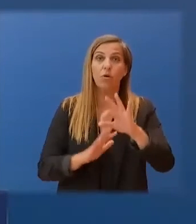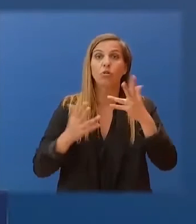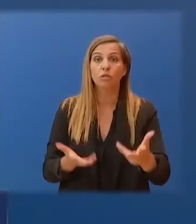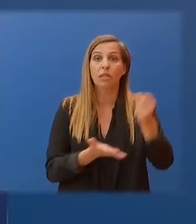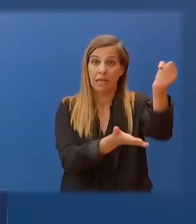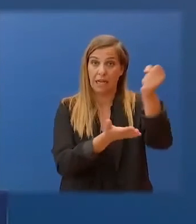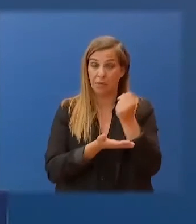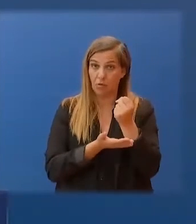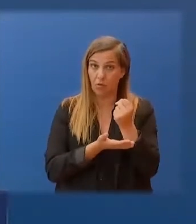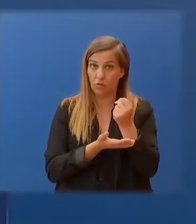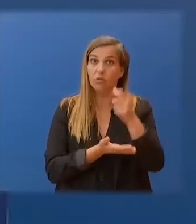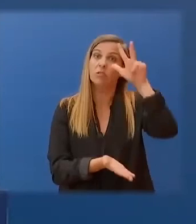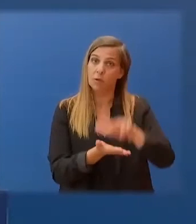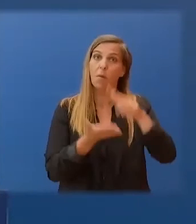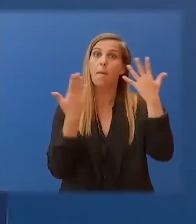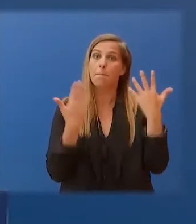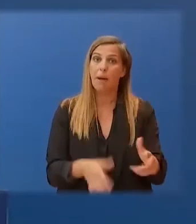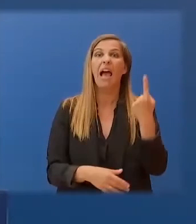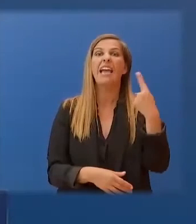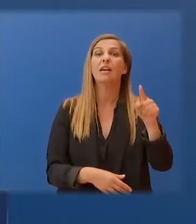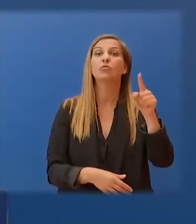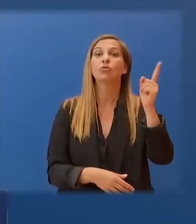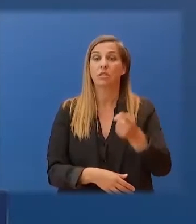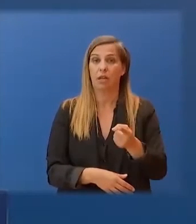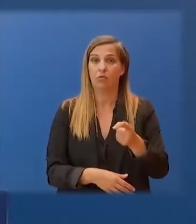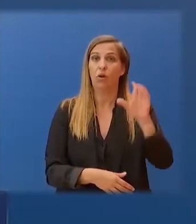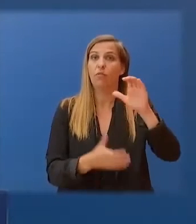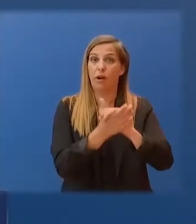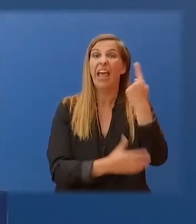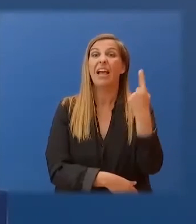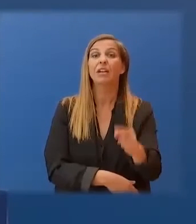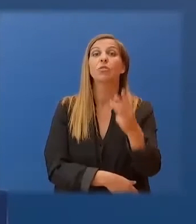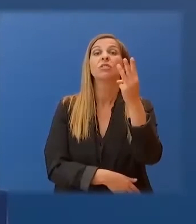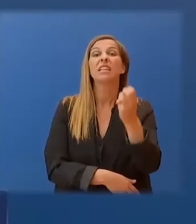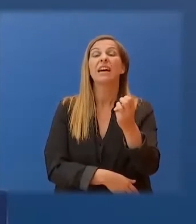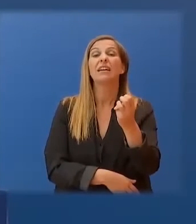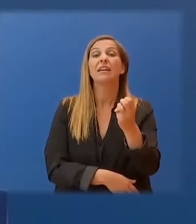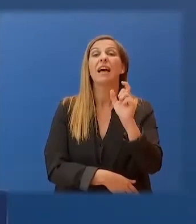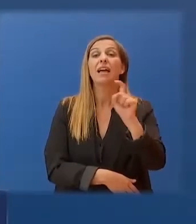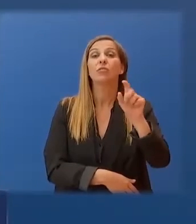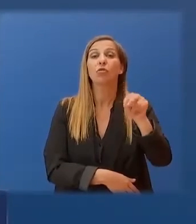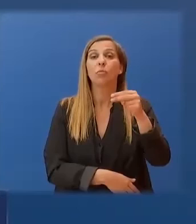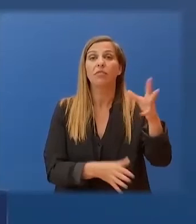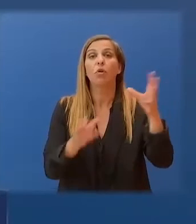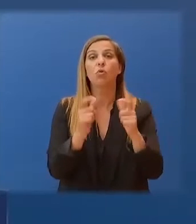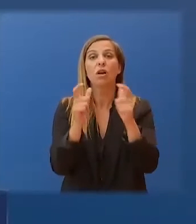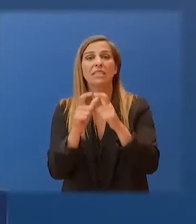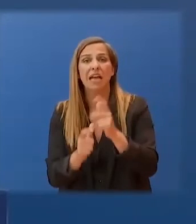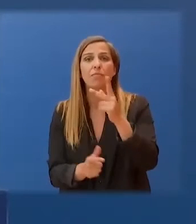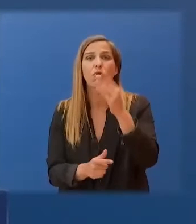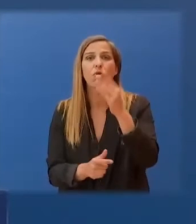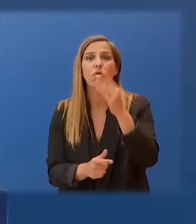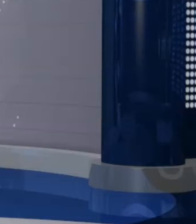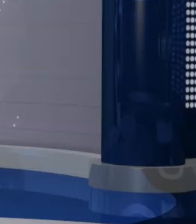κατά 100% από την Ευρωπαϊκή Ένωση με 130 εκατομμύρια ευρώ της κατασκευής των νέων δομών σε Σάμο, Κο και